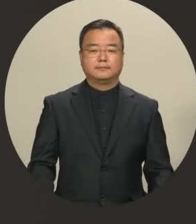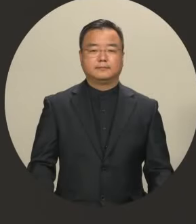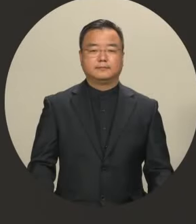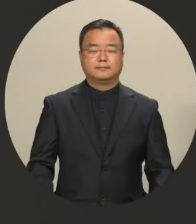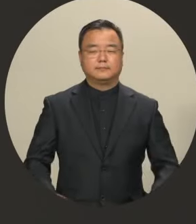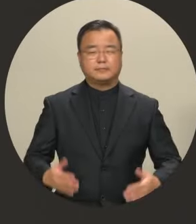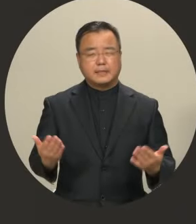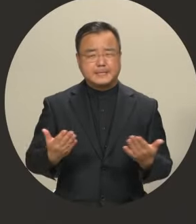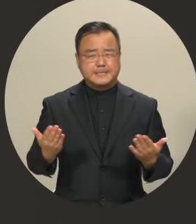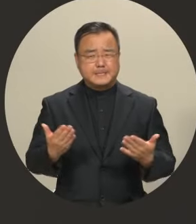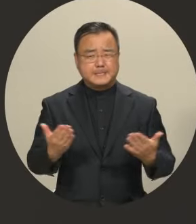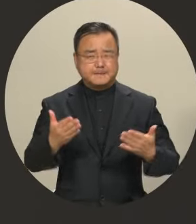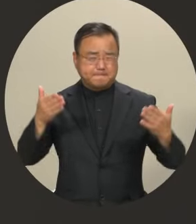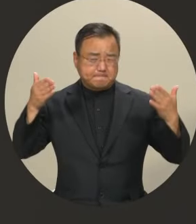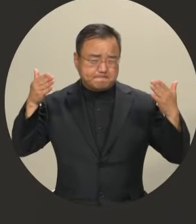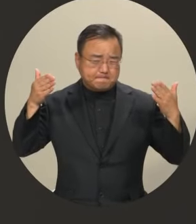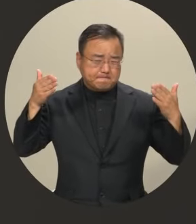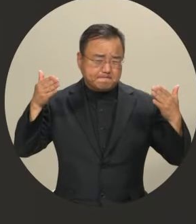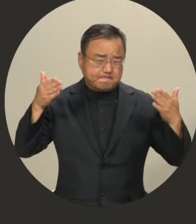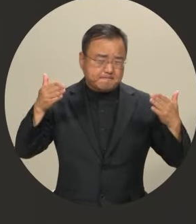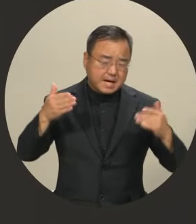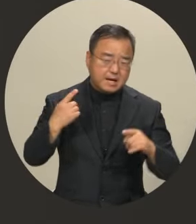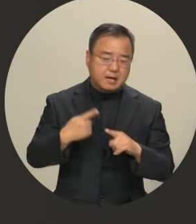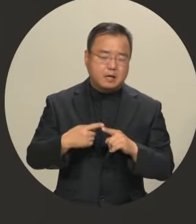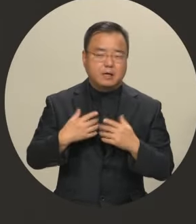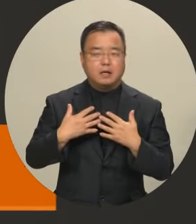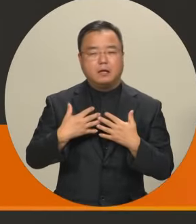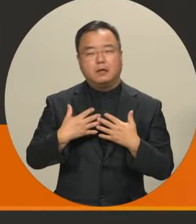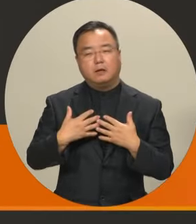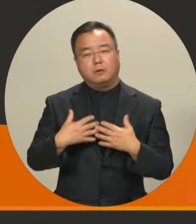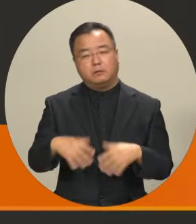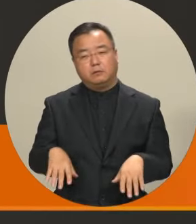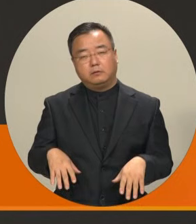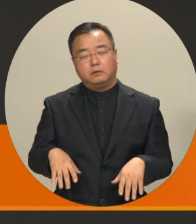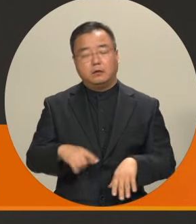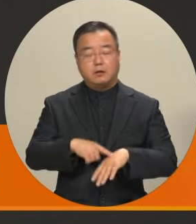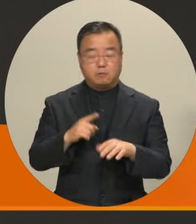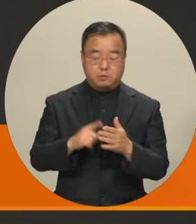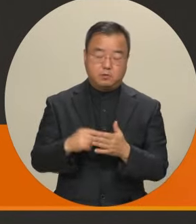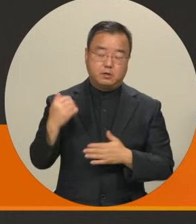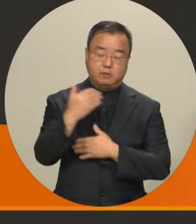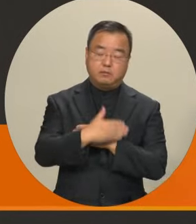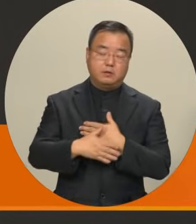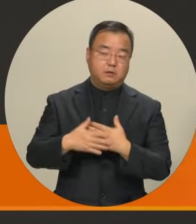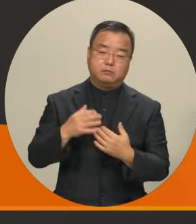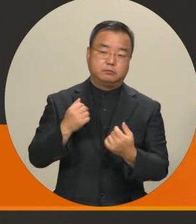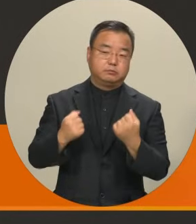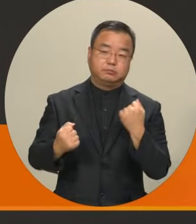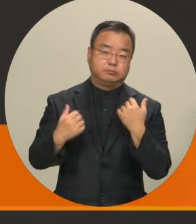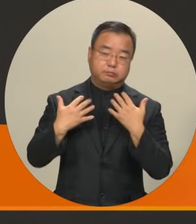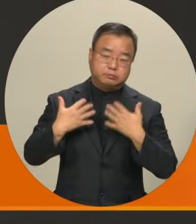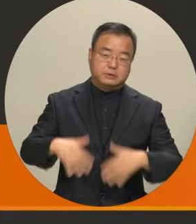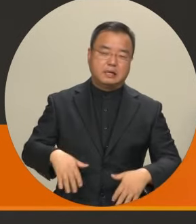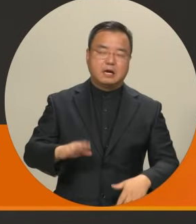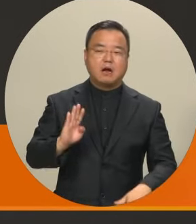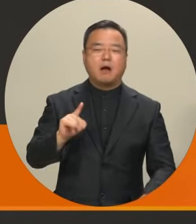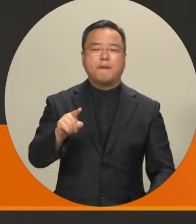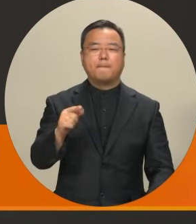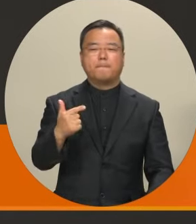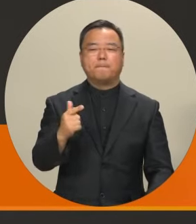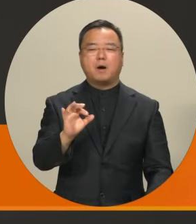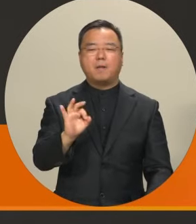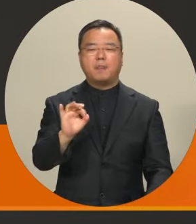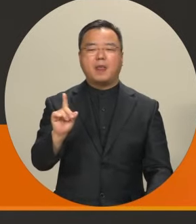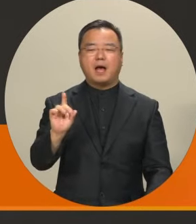이래 너무 몰두하다가 극심한 피로를 느끼면서 몸과 마음이 탈진해 버리는 현상이 번아웃 증후군이라고